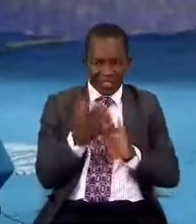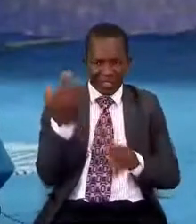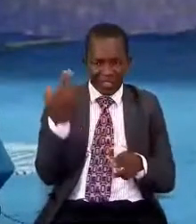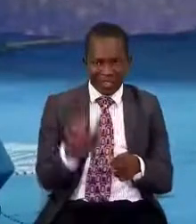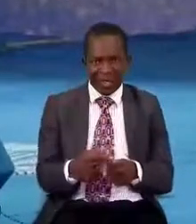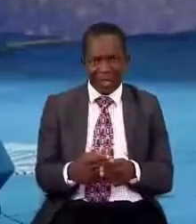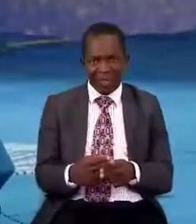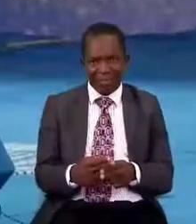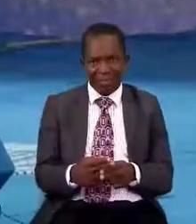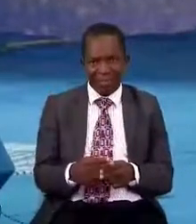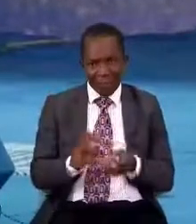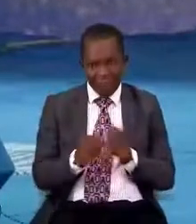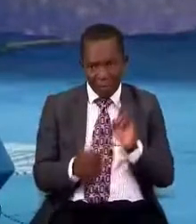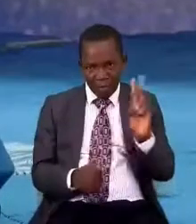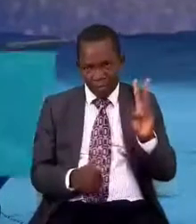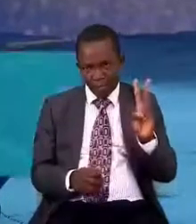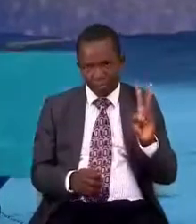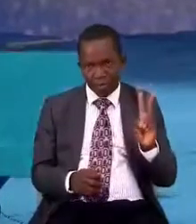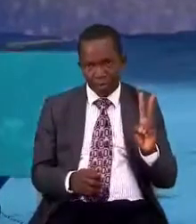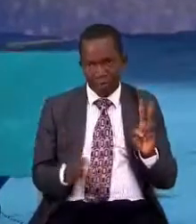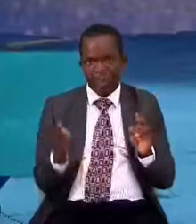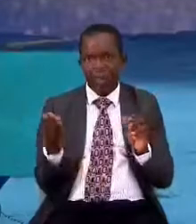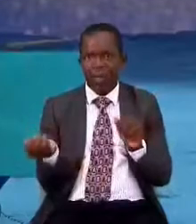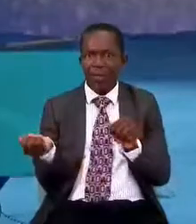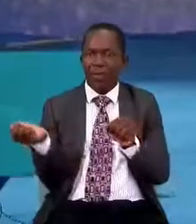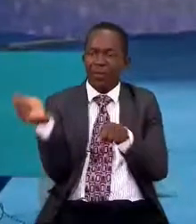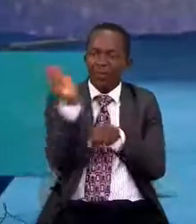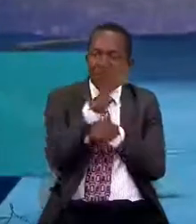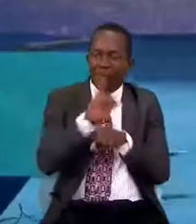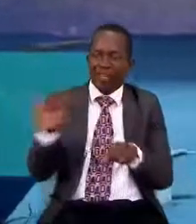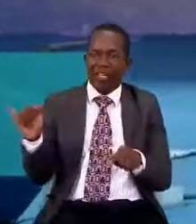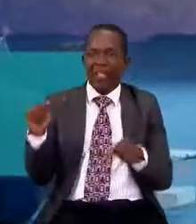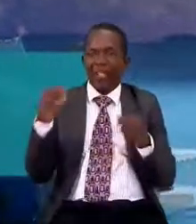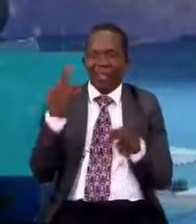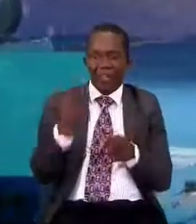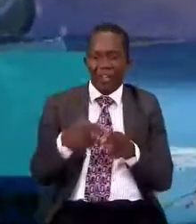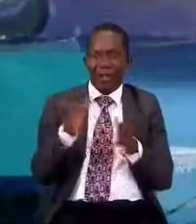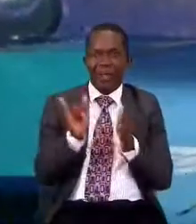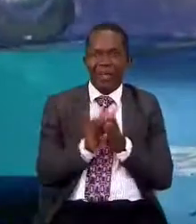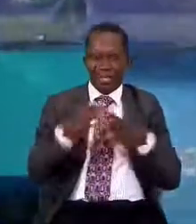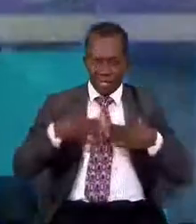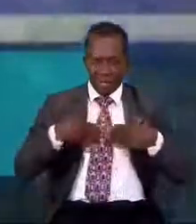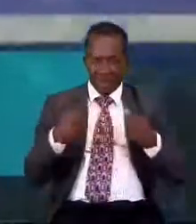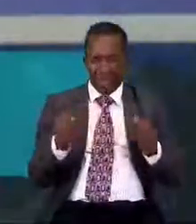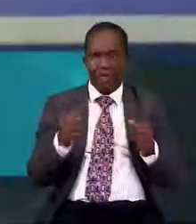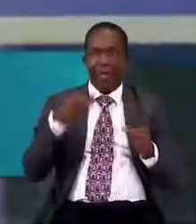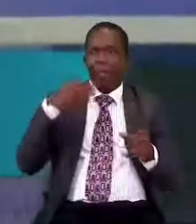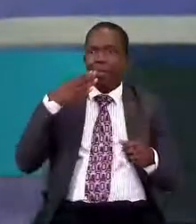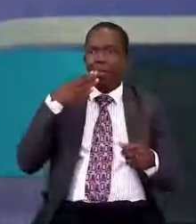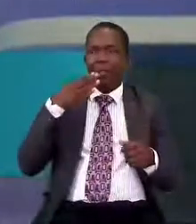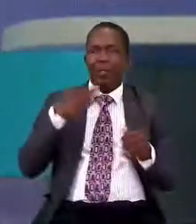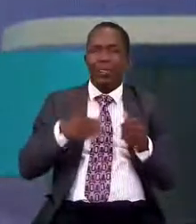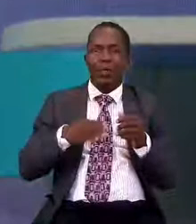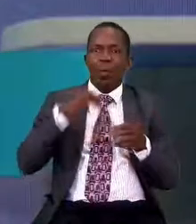nom prédominant qui guérit les pires des maladies. Quelle que soit la maladie que vous avez, quelle est la maladie qui vient à